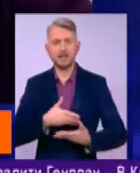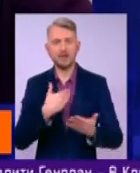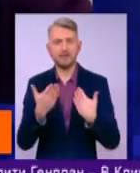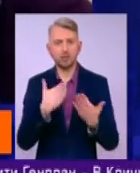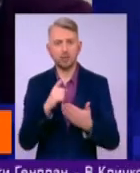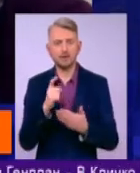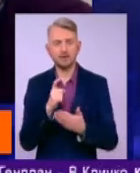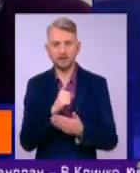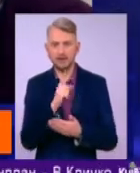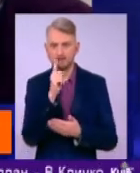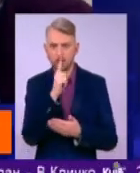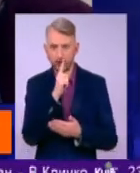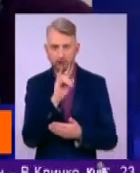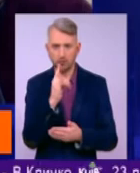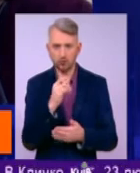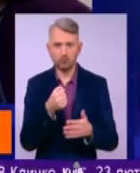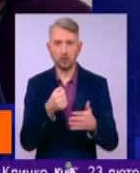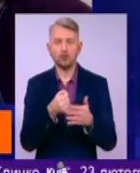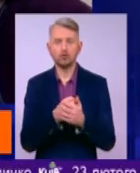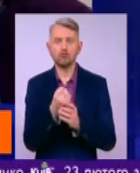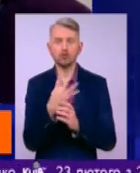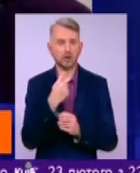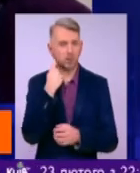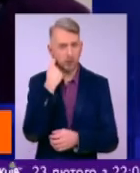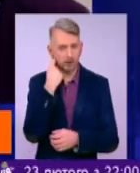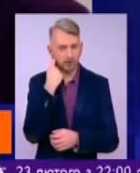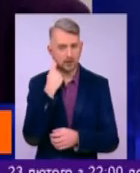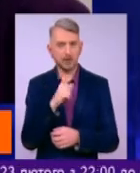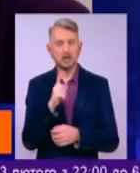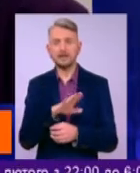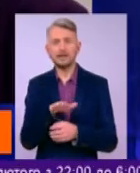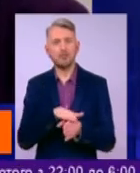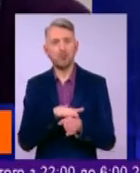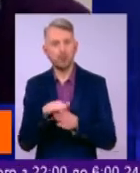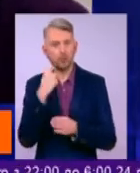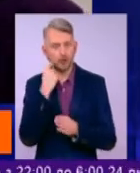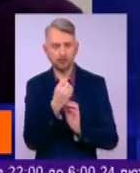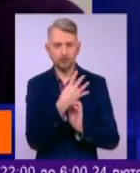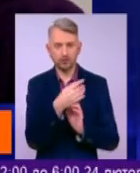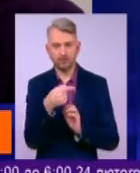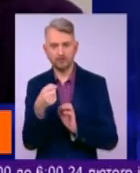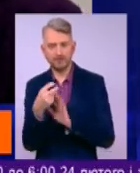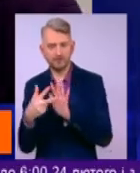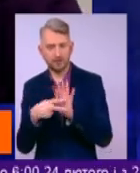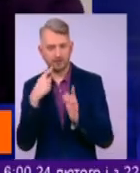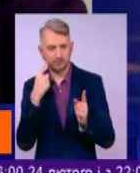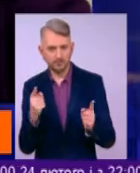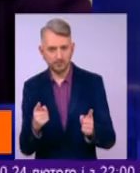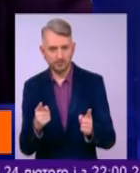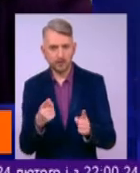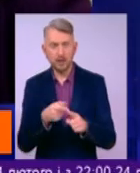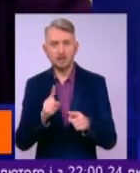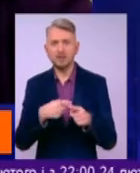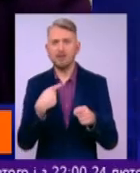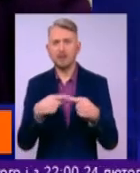з малолітньої особи, тобто до 14 років, з неповнолітньої – з 14 до 18. Там йде